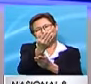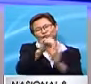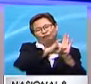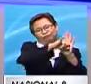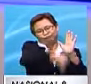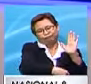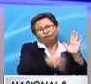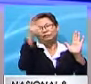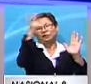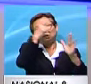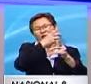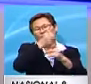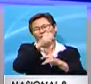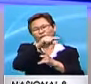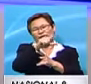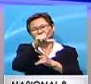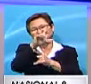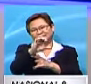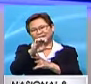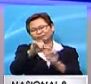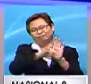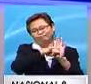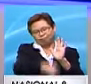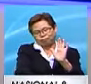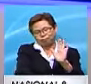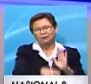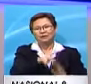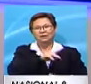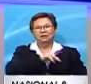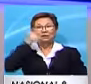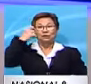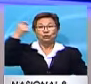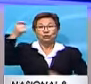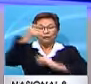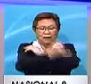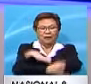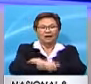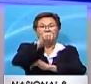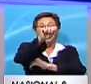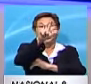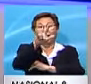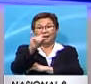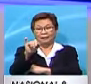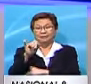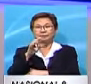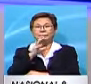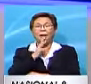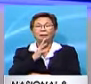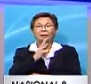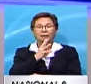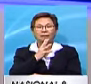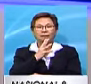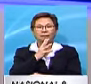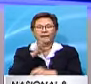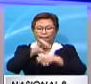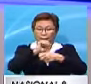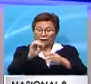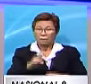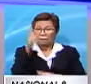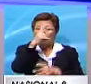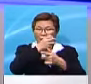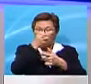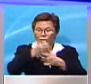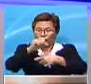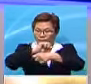nama baik kerajaan atau glc terbabit justu ketua setiausaha negara Tan Sri Dr Ali hamsah menegaskan penjawat awam